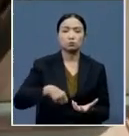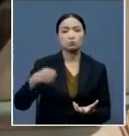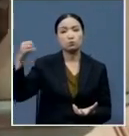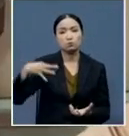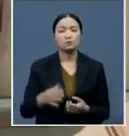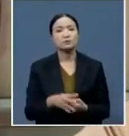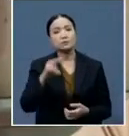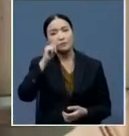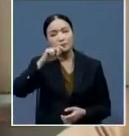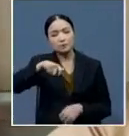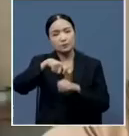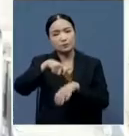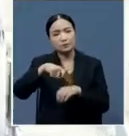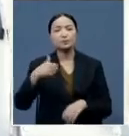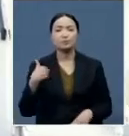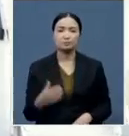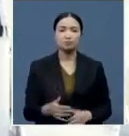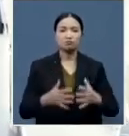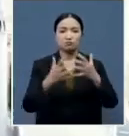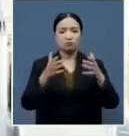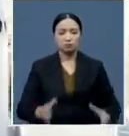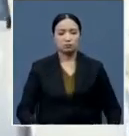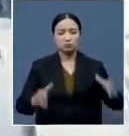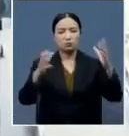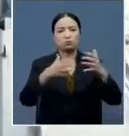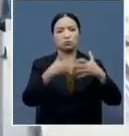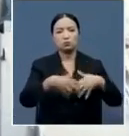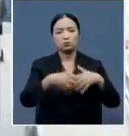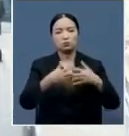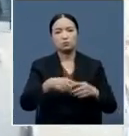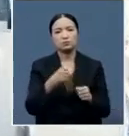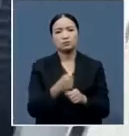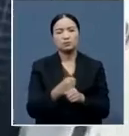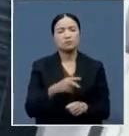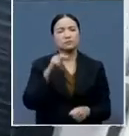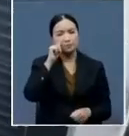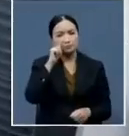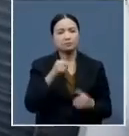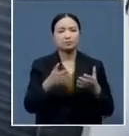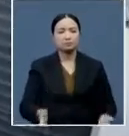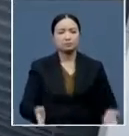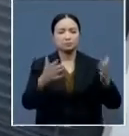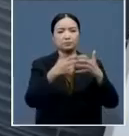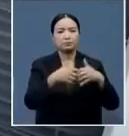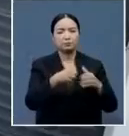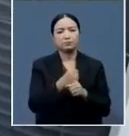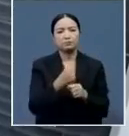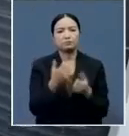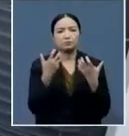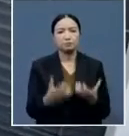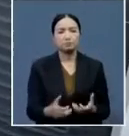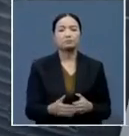เพื่อการอุปโภคบริโภคมากขึ้นปั๊มน้ำก็ทำงานมากขึ้นเป็นสาเหตุให้มีการใช้ไฟฟ้าปริมาณเพิ่มมากขึ้นเช่นเดียว